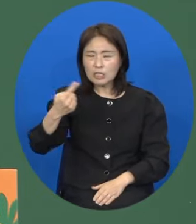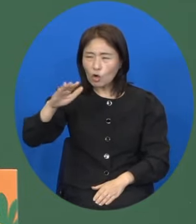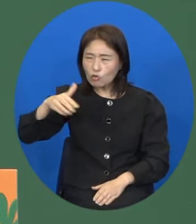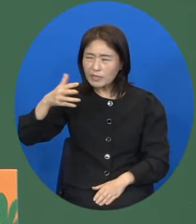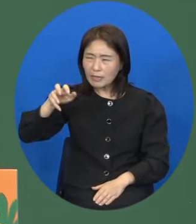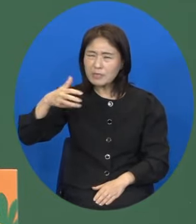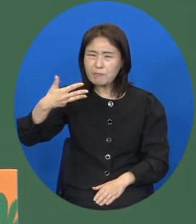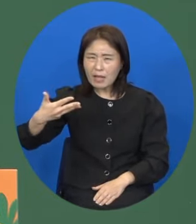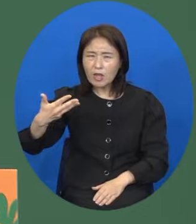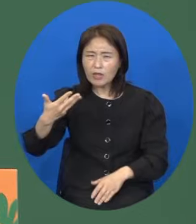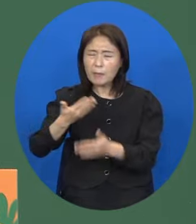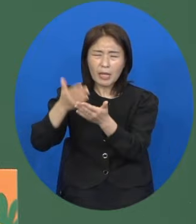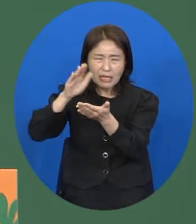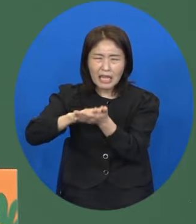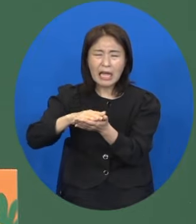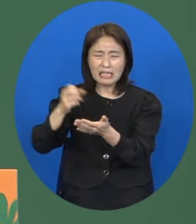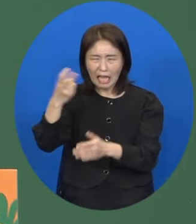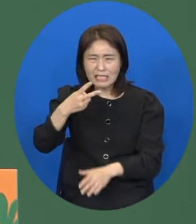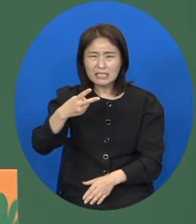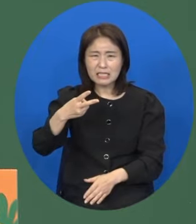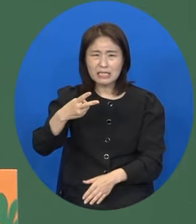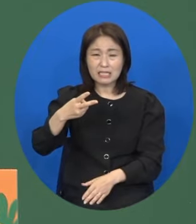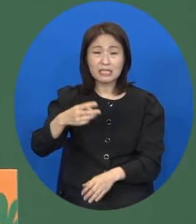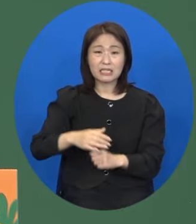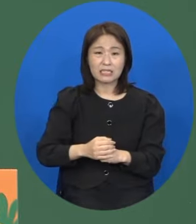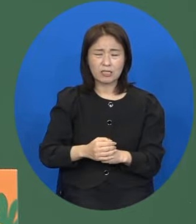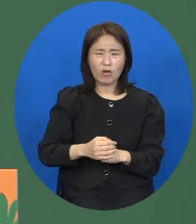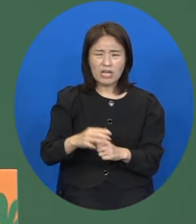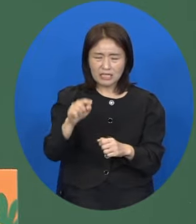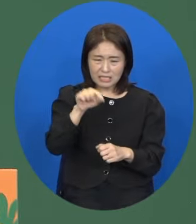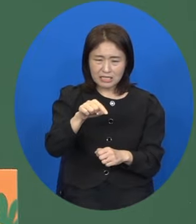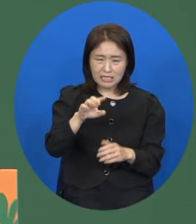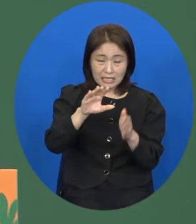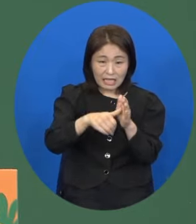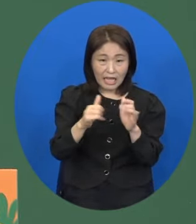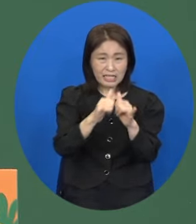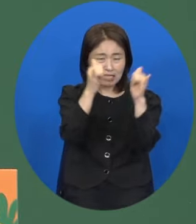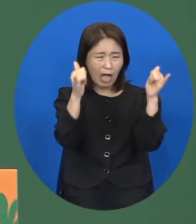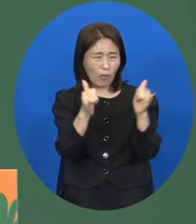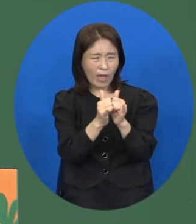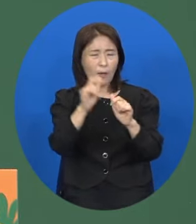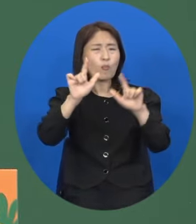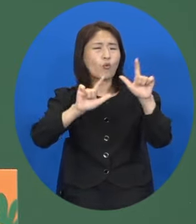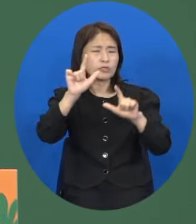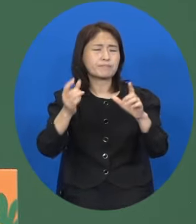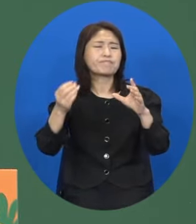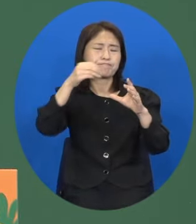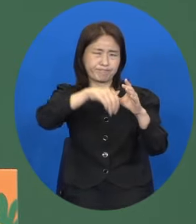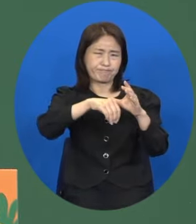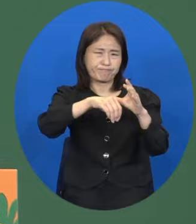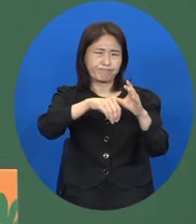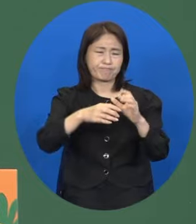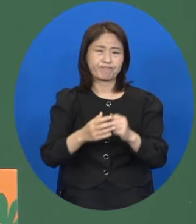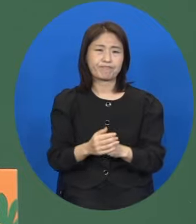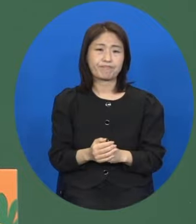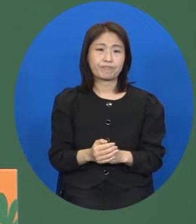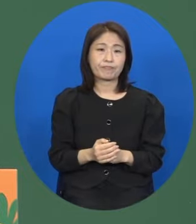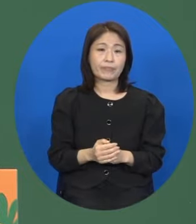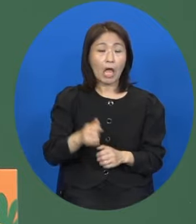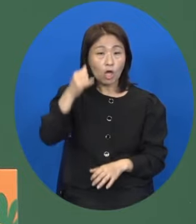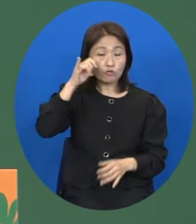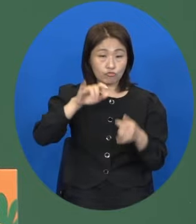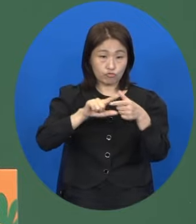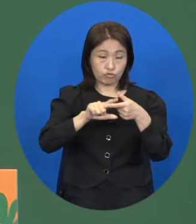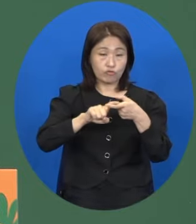개역되면서 당시의 시대적인 관점을 담고 있을 수밖에 없었습니다. 구약 성경